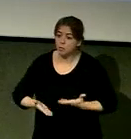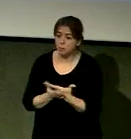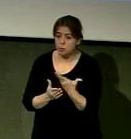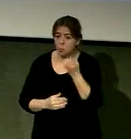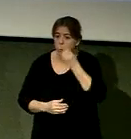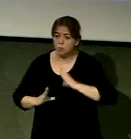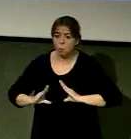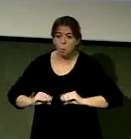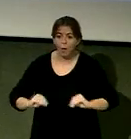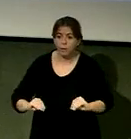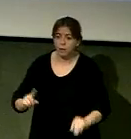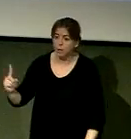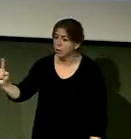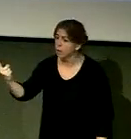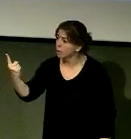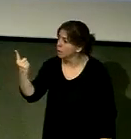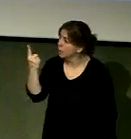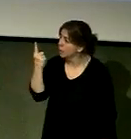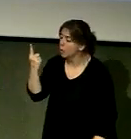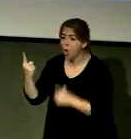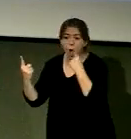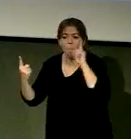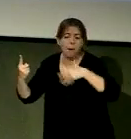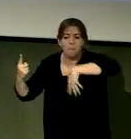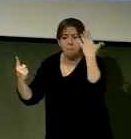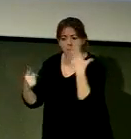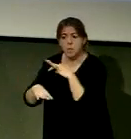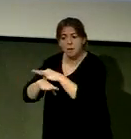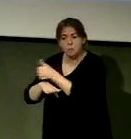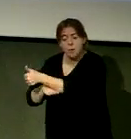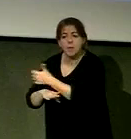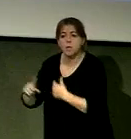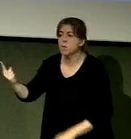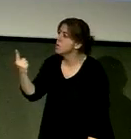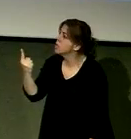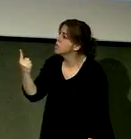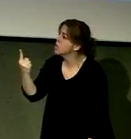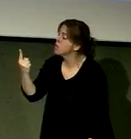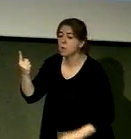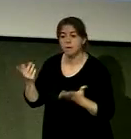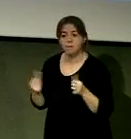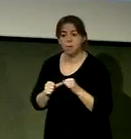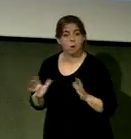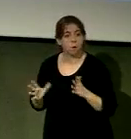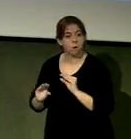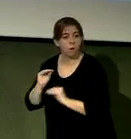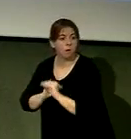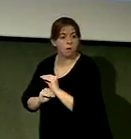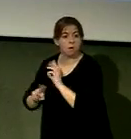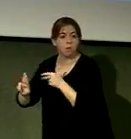devant une patiente. Et là c'est plus la même chose, parce qu'il faut s'en occuper.